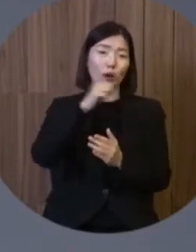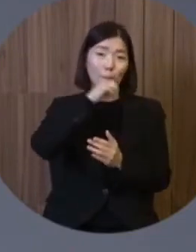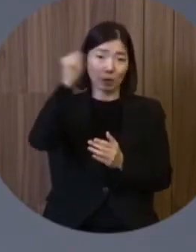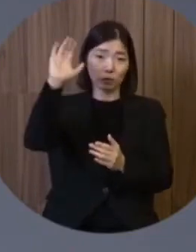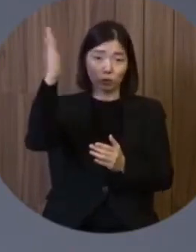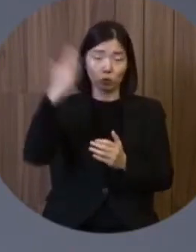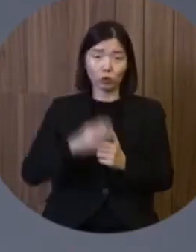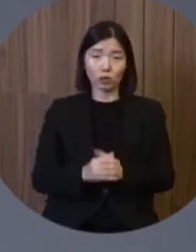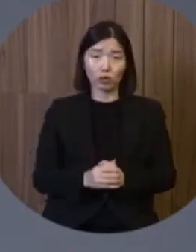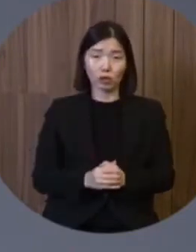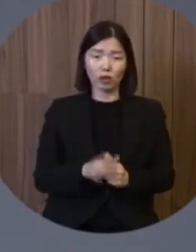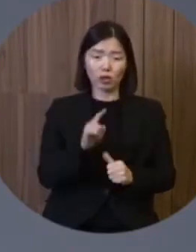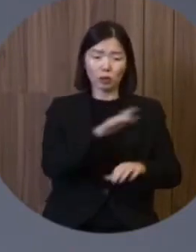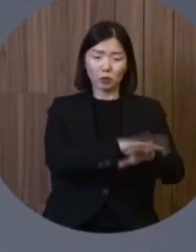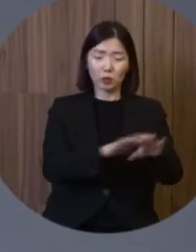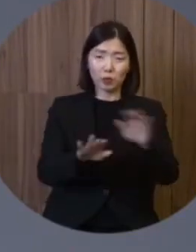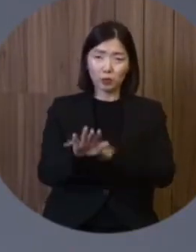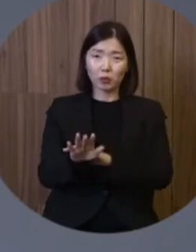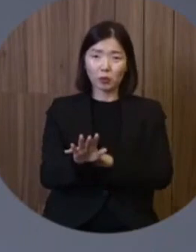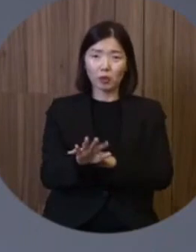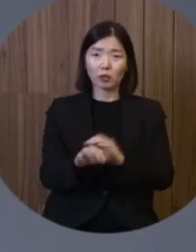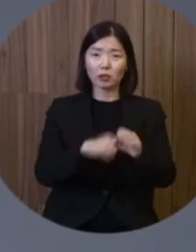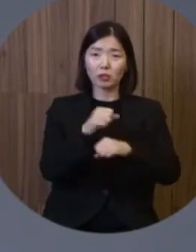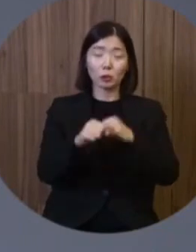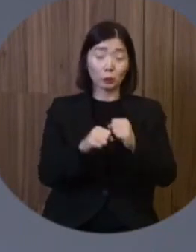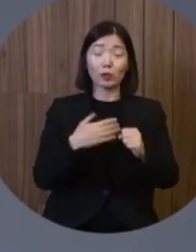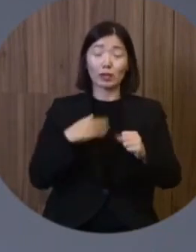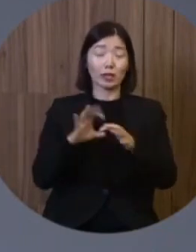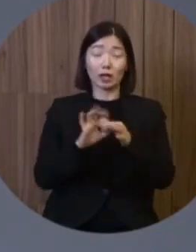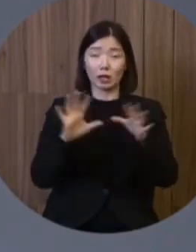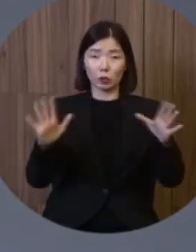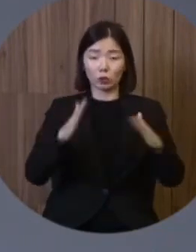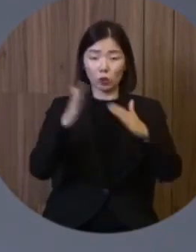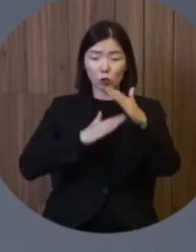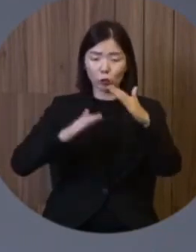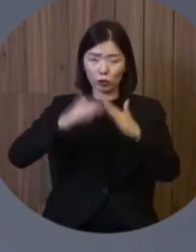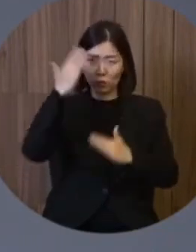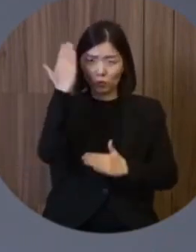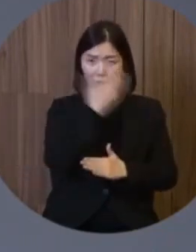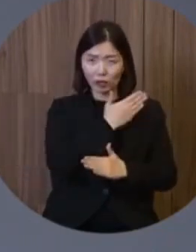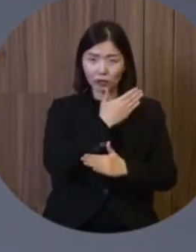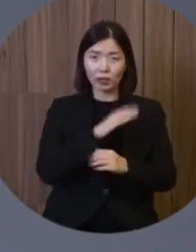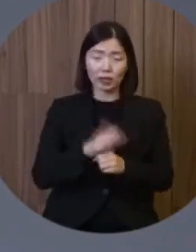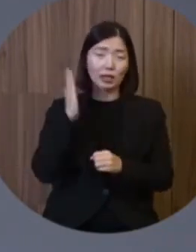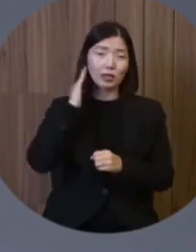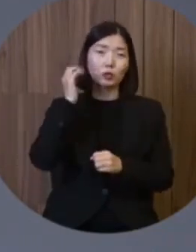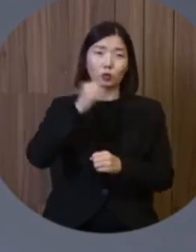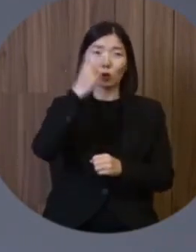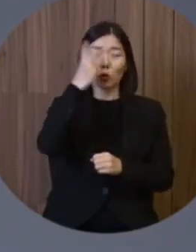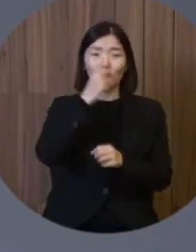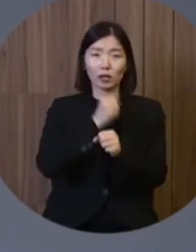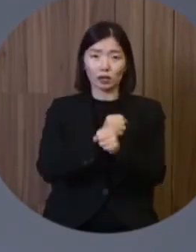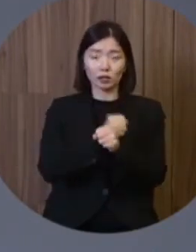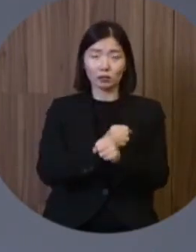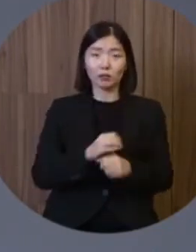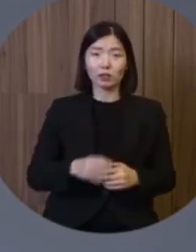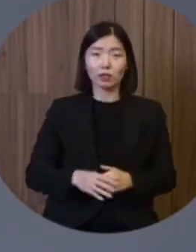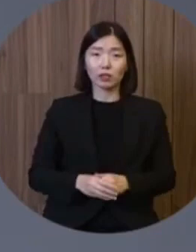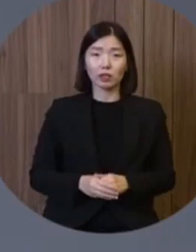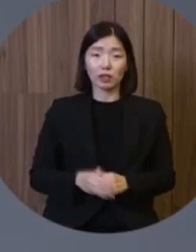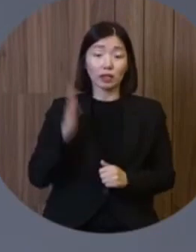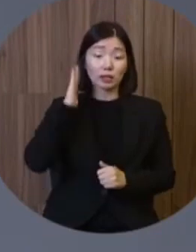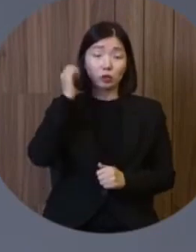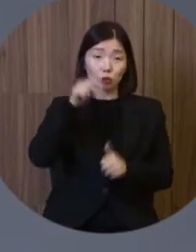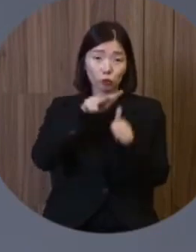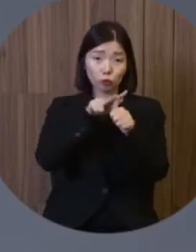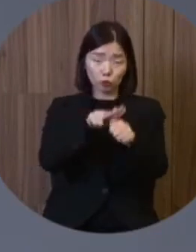이루었습니다. 개파와 파벌에서 자유로운 송영길, 공정하고 투명하게 대선 경선을 관리하겠습니다.